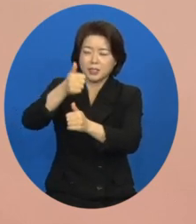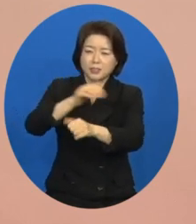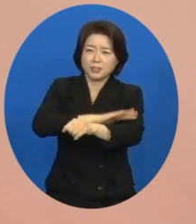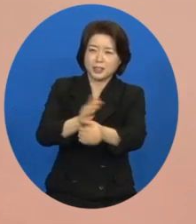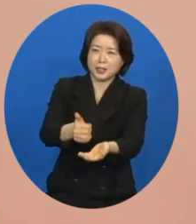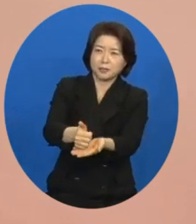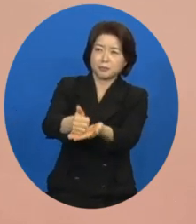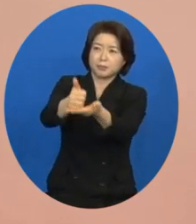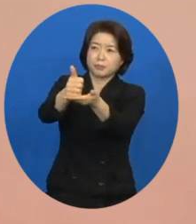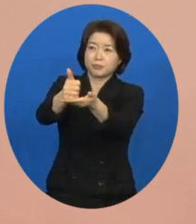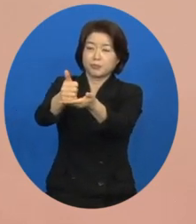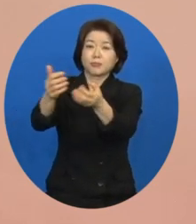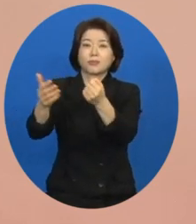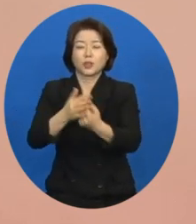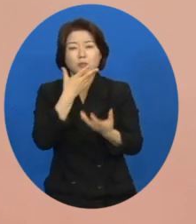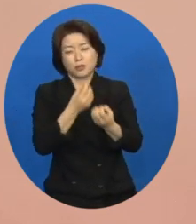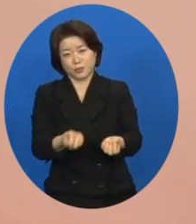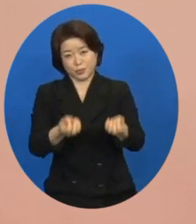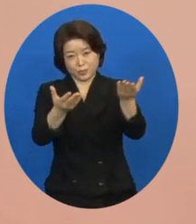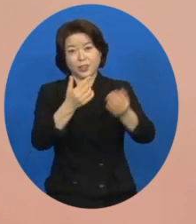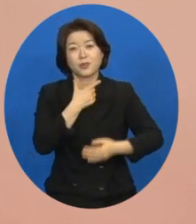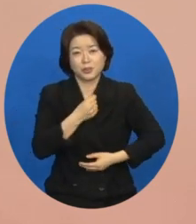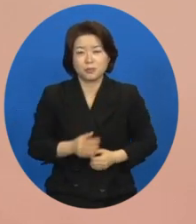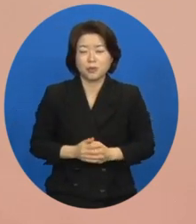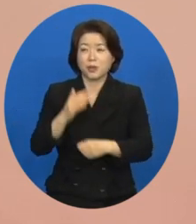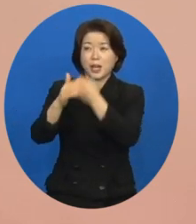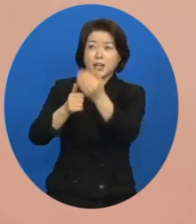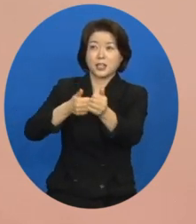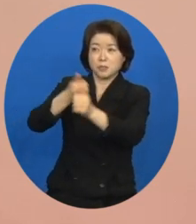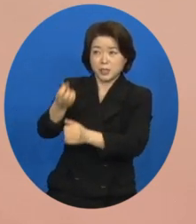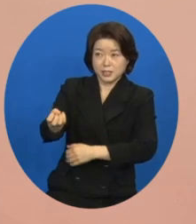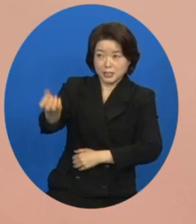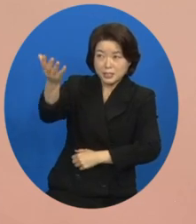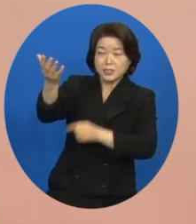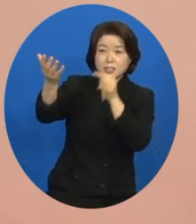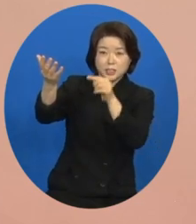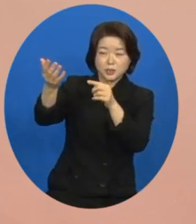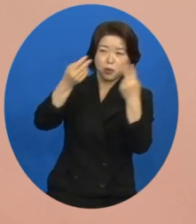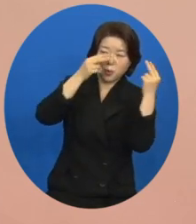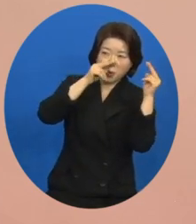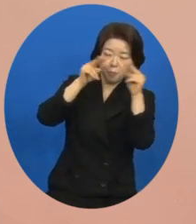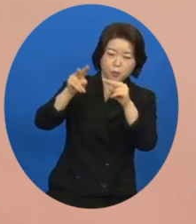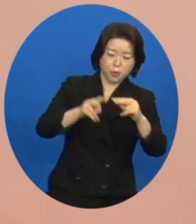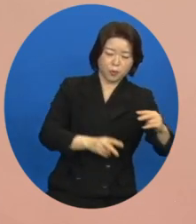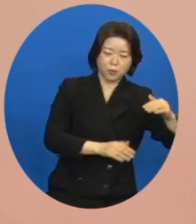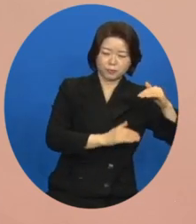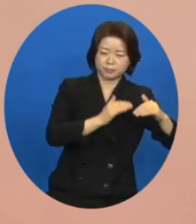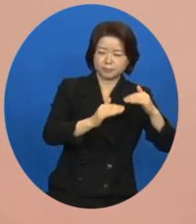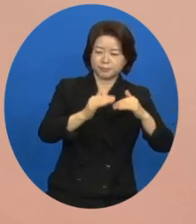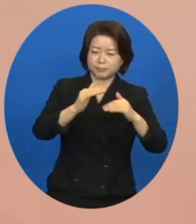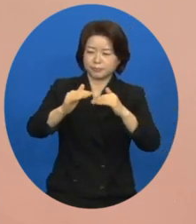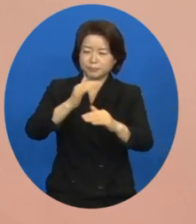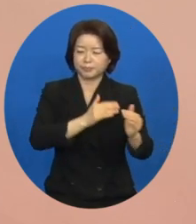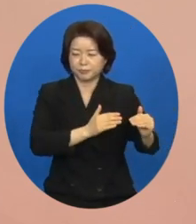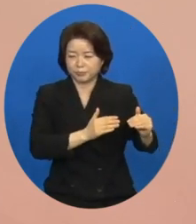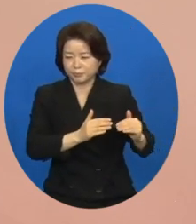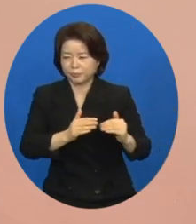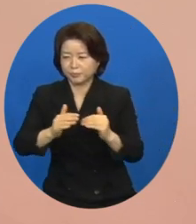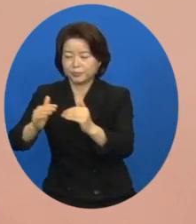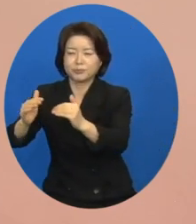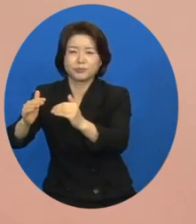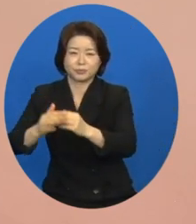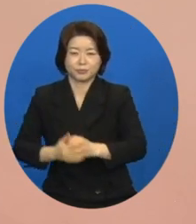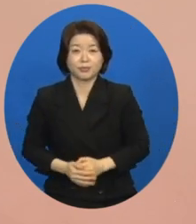되겠다는 생각이 듭니다. 하나님이 승리하는 것을 보고 왔다. 더 감사한